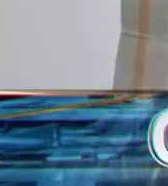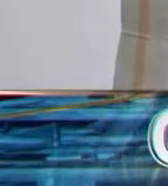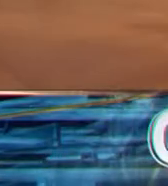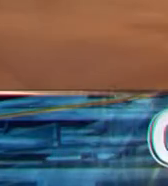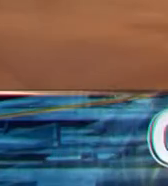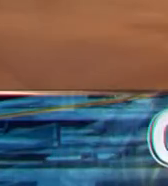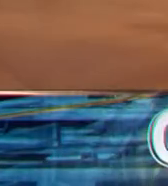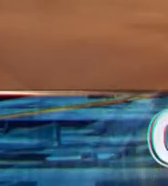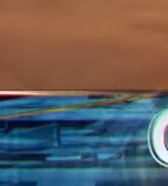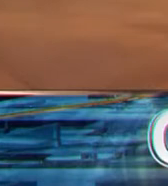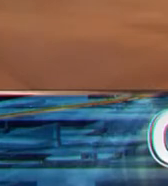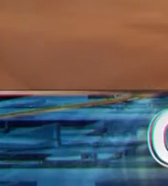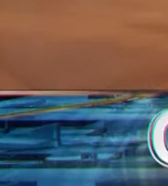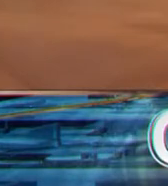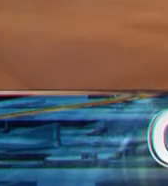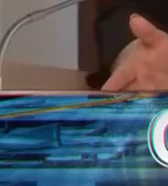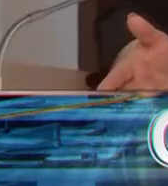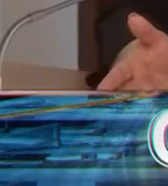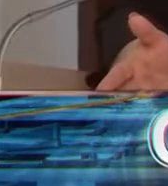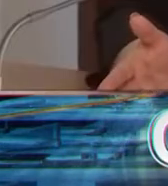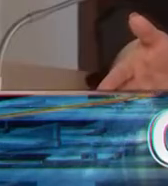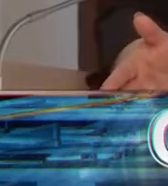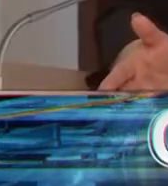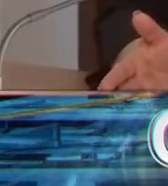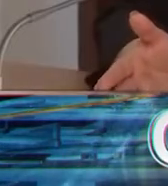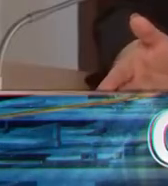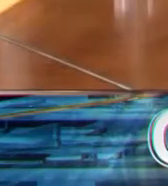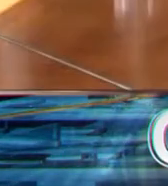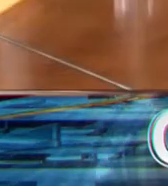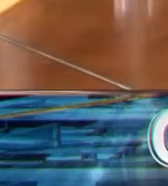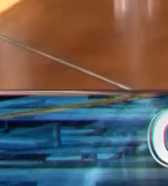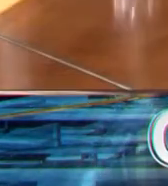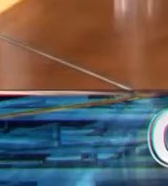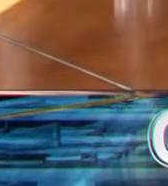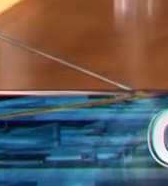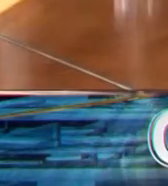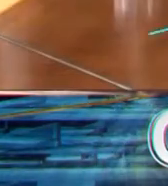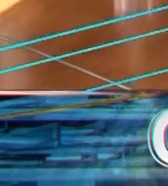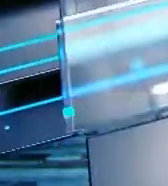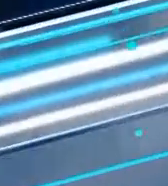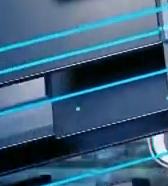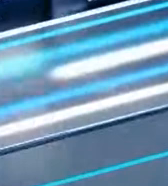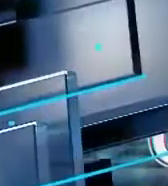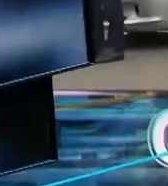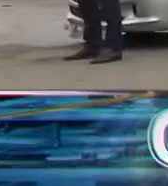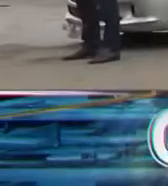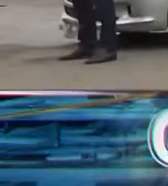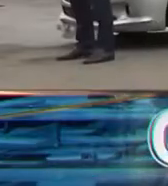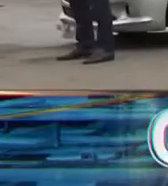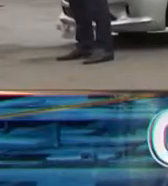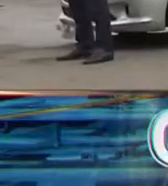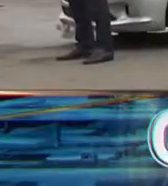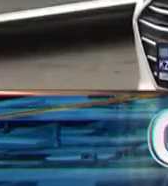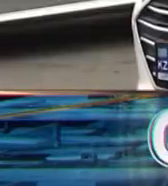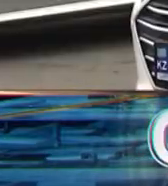Бьет, значит, любит. В Алматинской области на 30% уменьшилось количество бытового насилия. По правилам, более